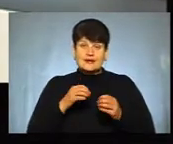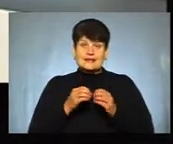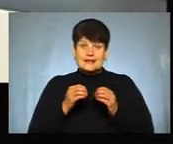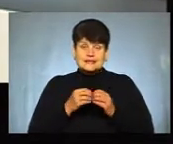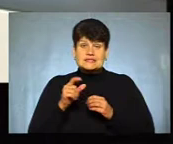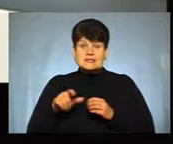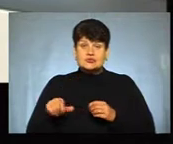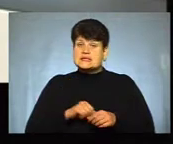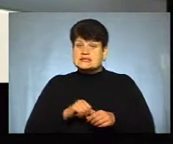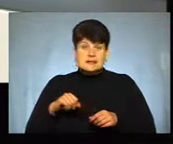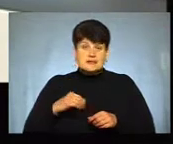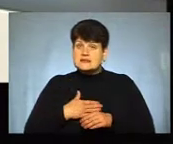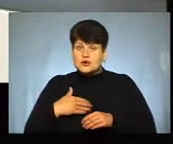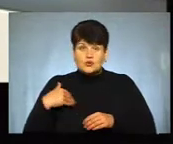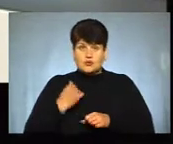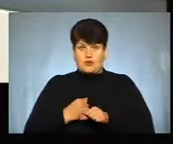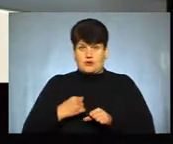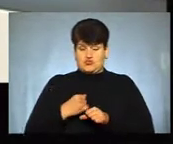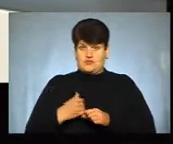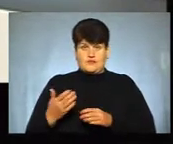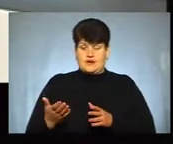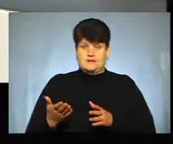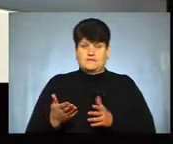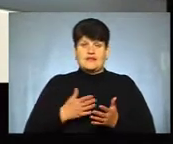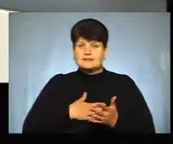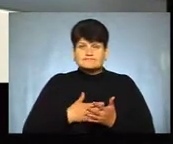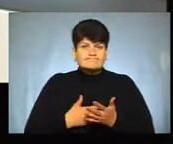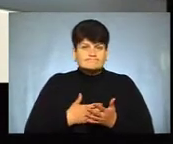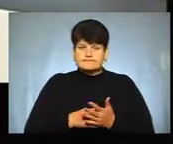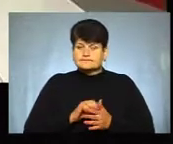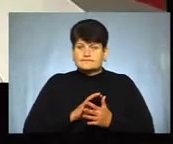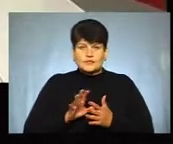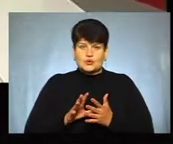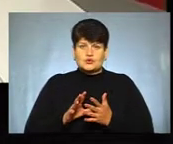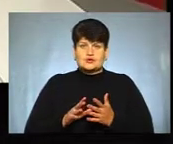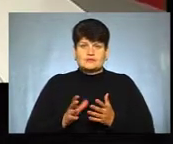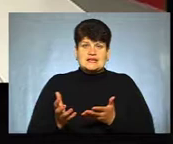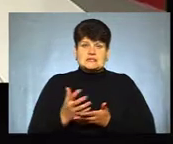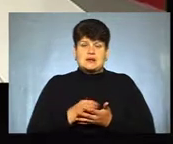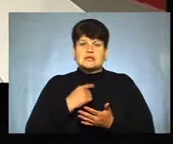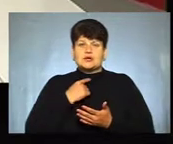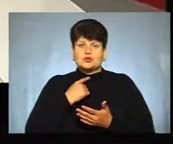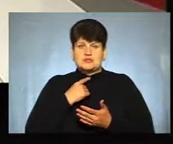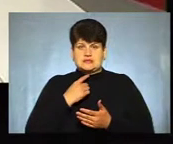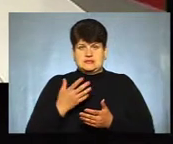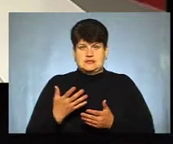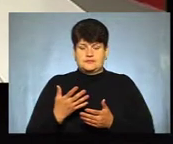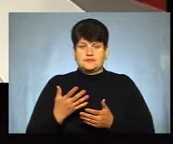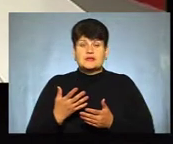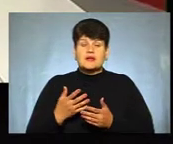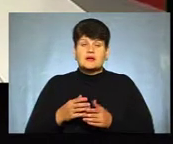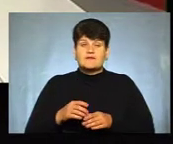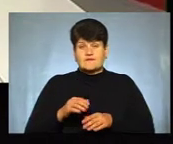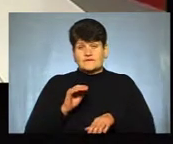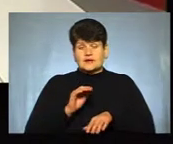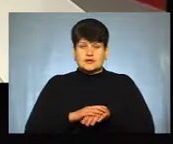не захотіли допрацювати. Тобто вони не активізувалися для того, щоб набрати голосів 15, які повинні були набрати на розгляд. Фактично,